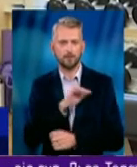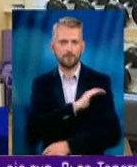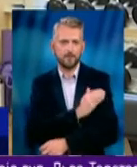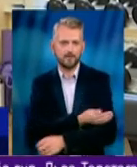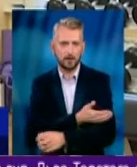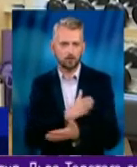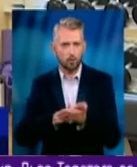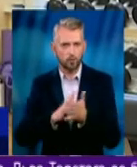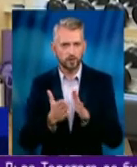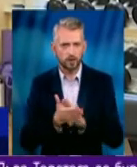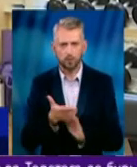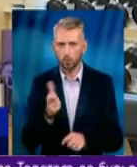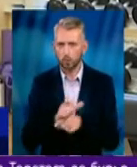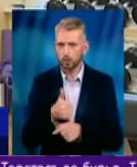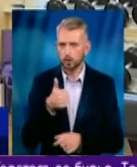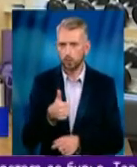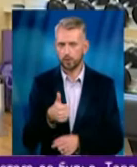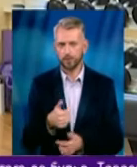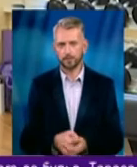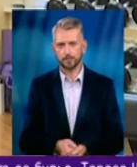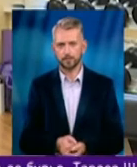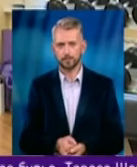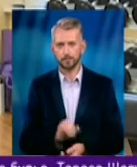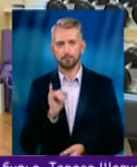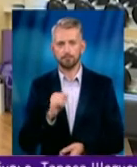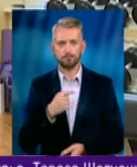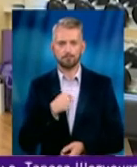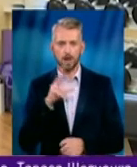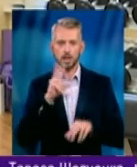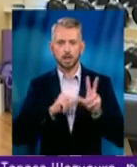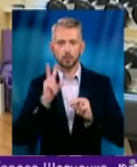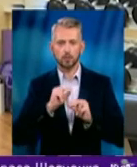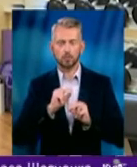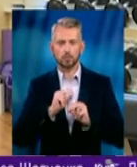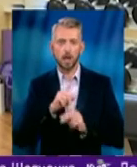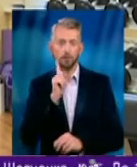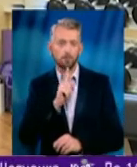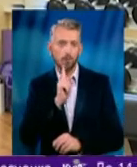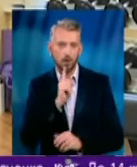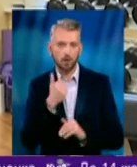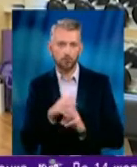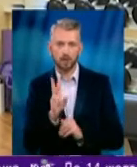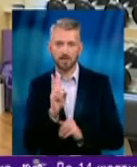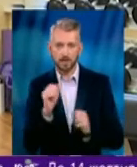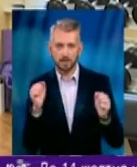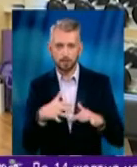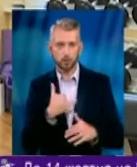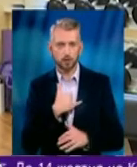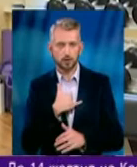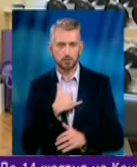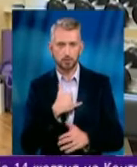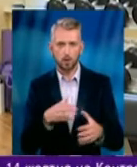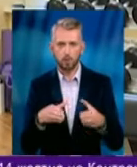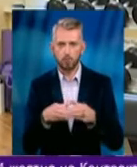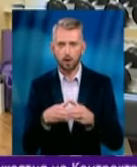фізичному стані дуже добре. І я сподіваюся, що поки от вже третій збір, в нас